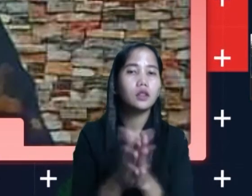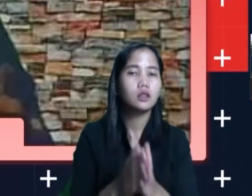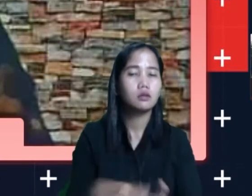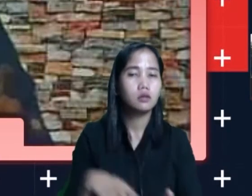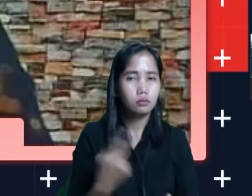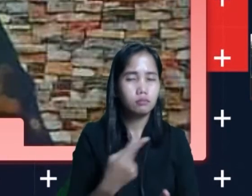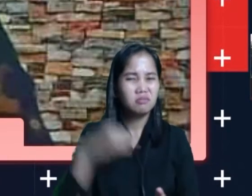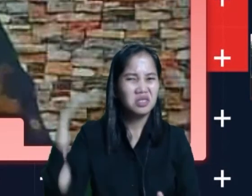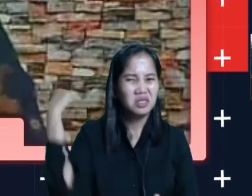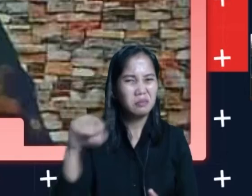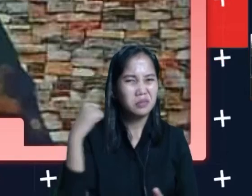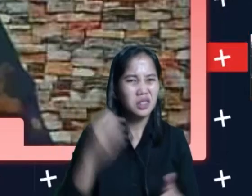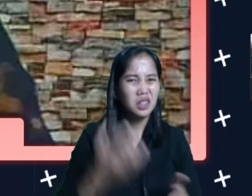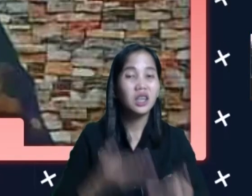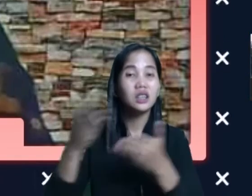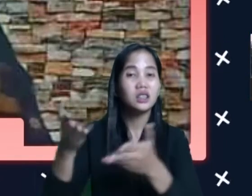kita ya